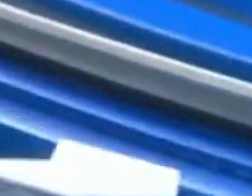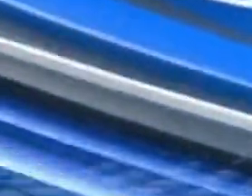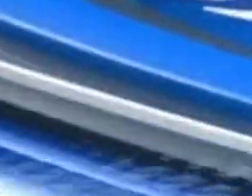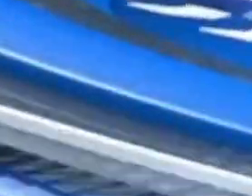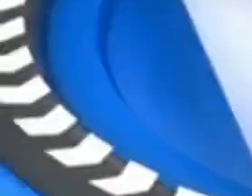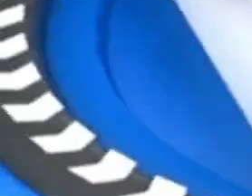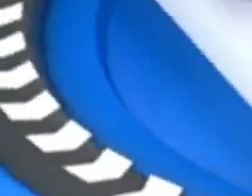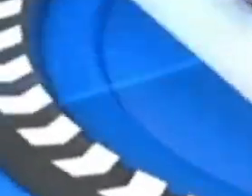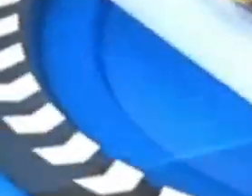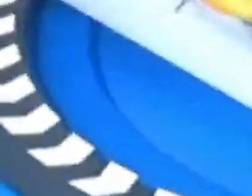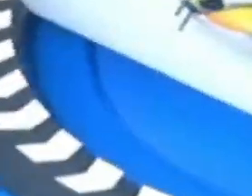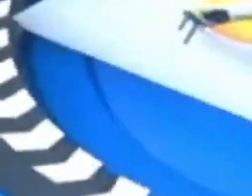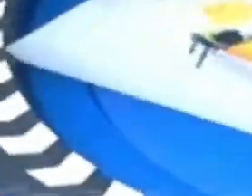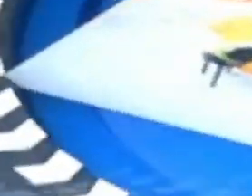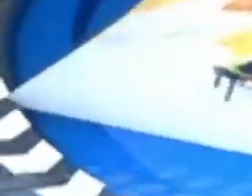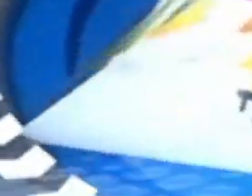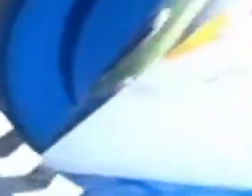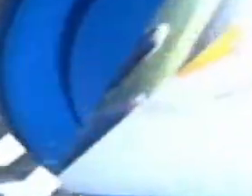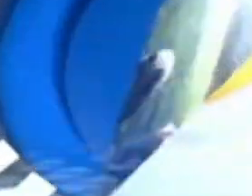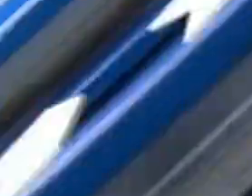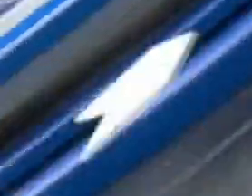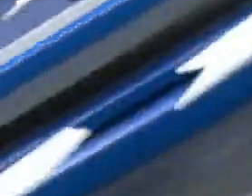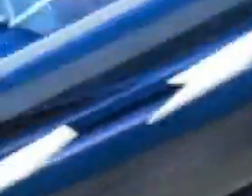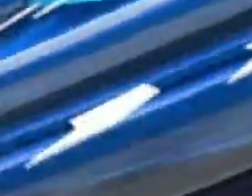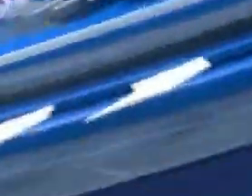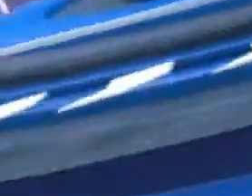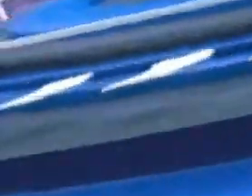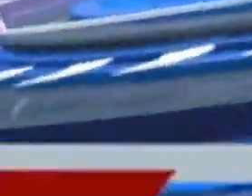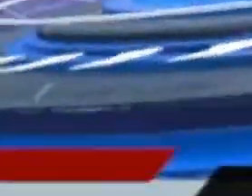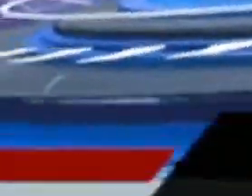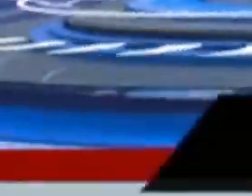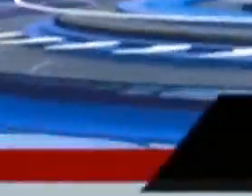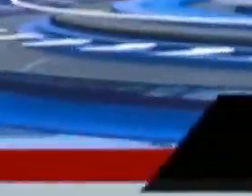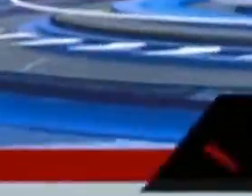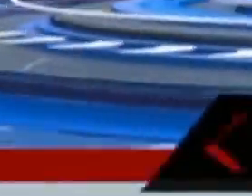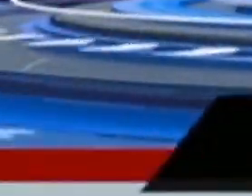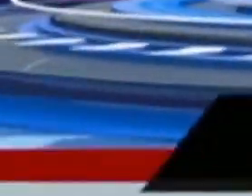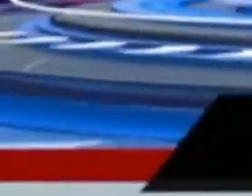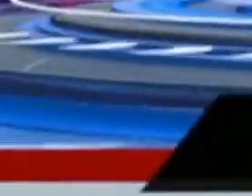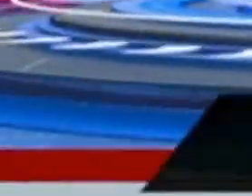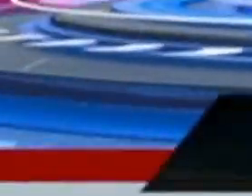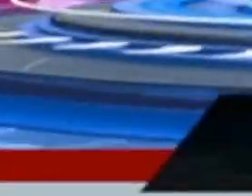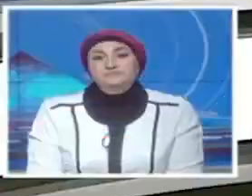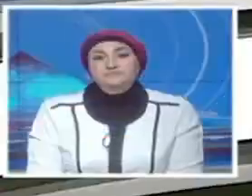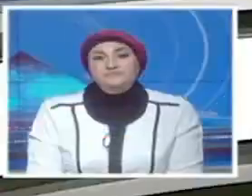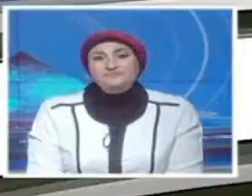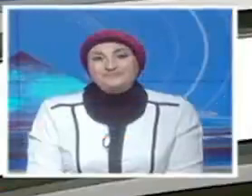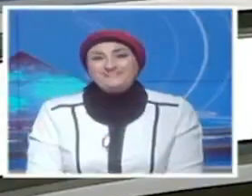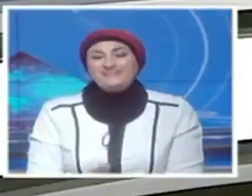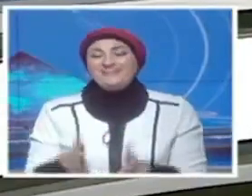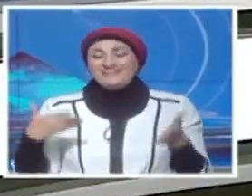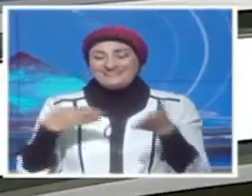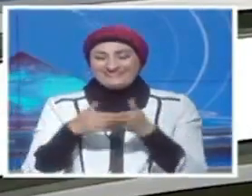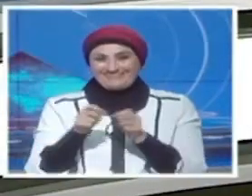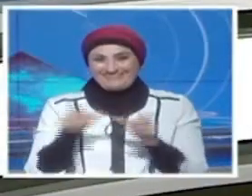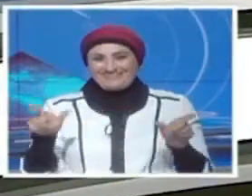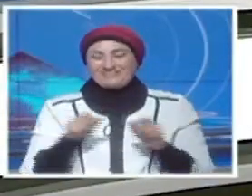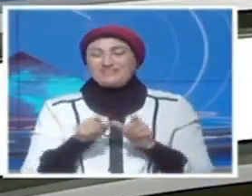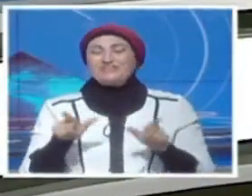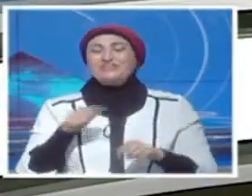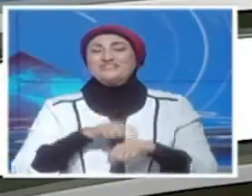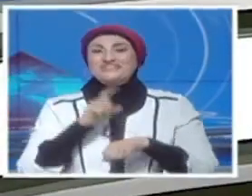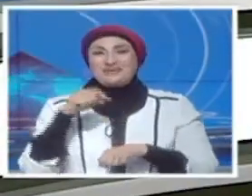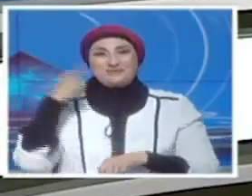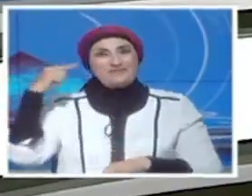We'll be right back. نهاية الخامسة، وإذن هذا